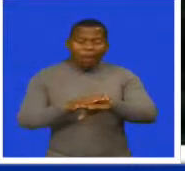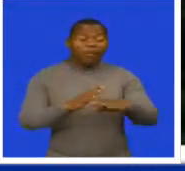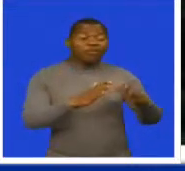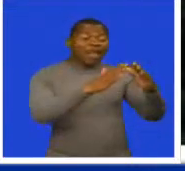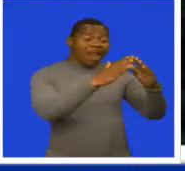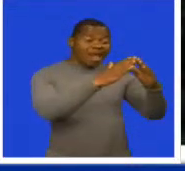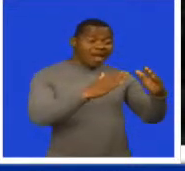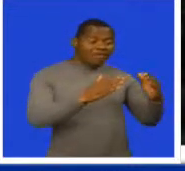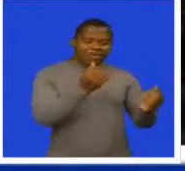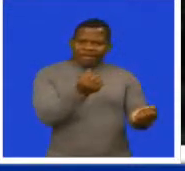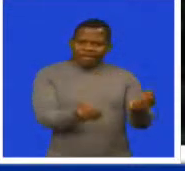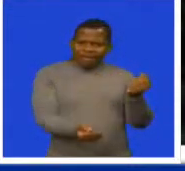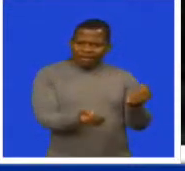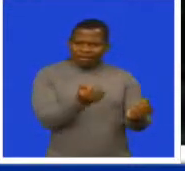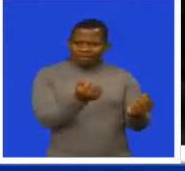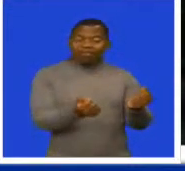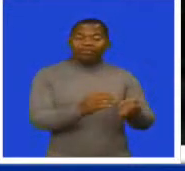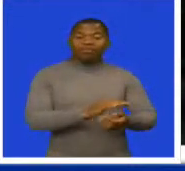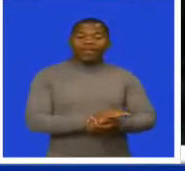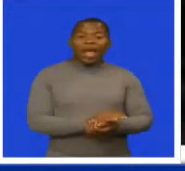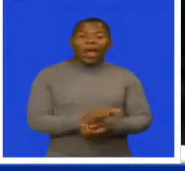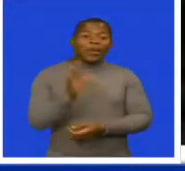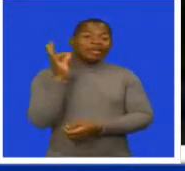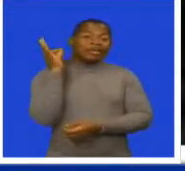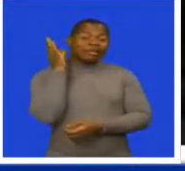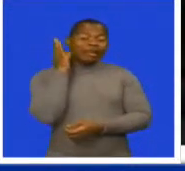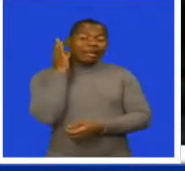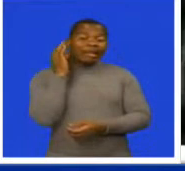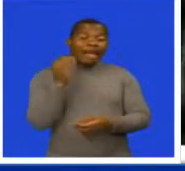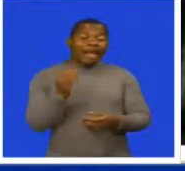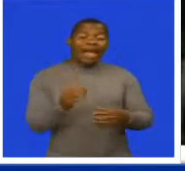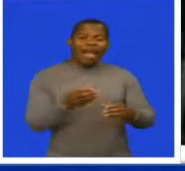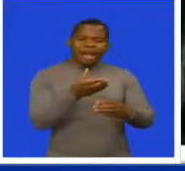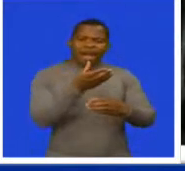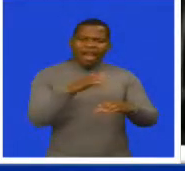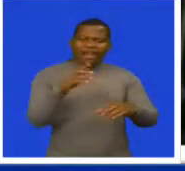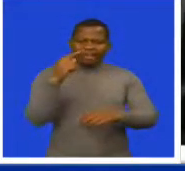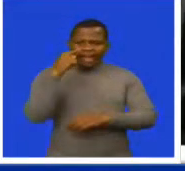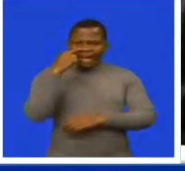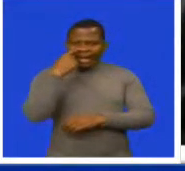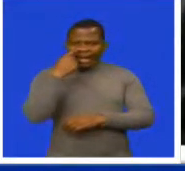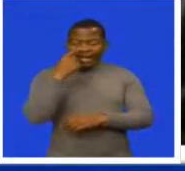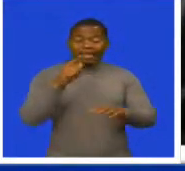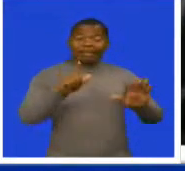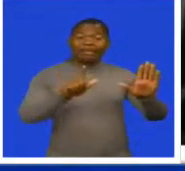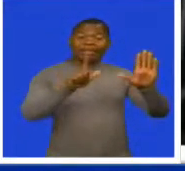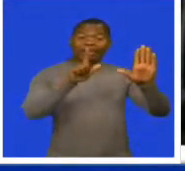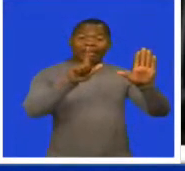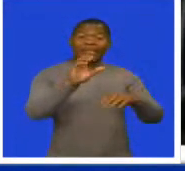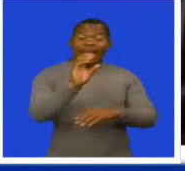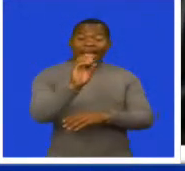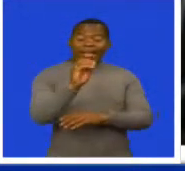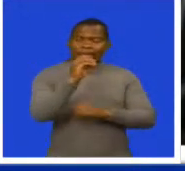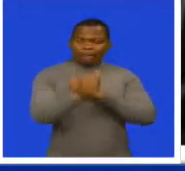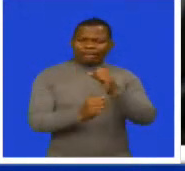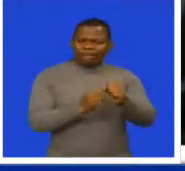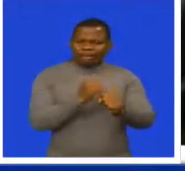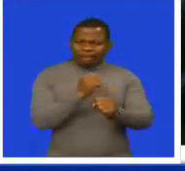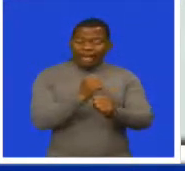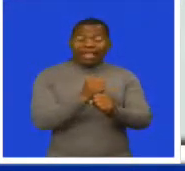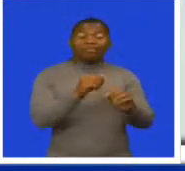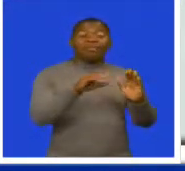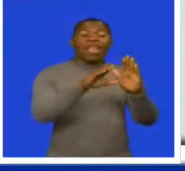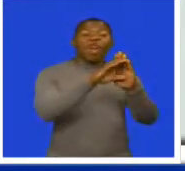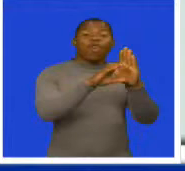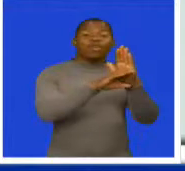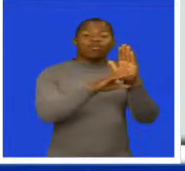sengu 70 years baba nayo iconstitution le and emaveni onke kuthiwa ke ngiyo iconstitution lenze kunawo onke